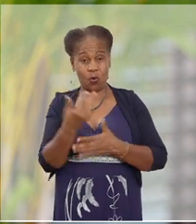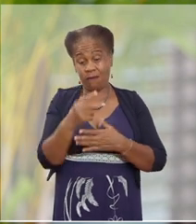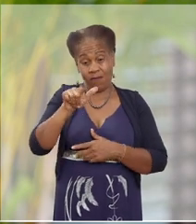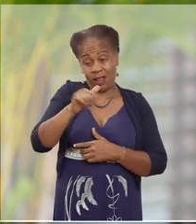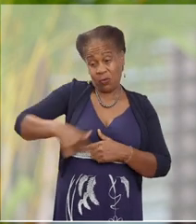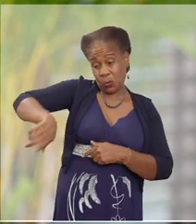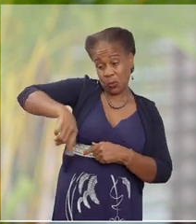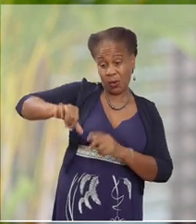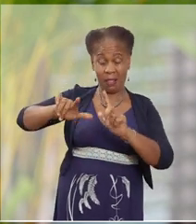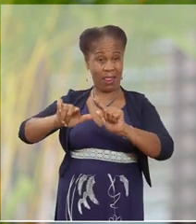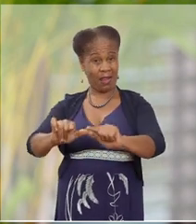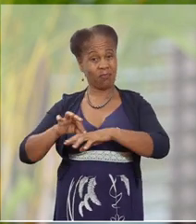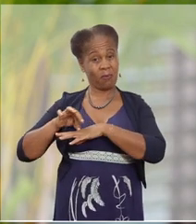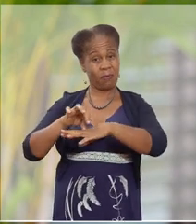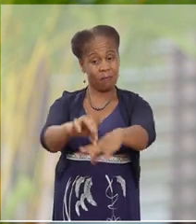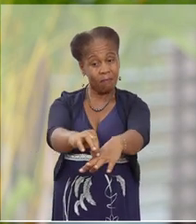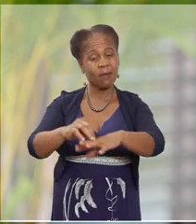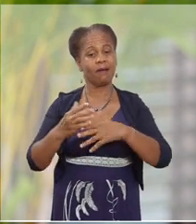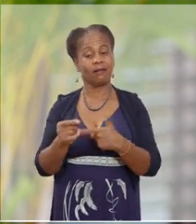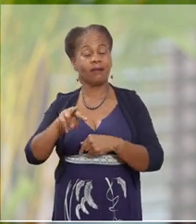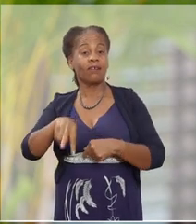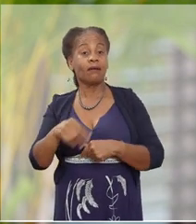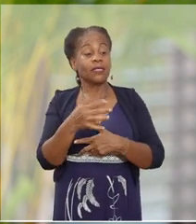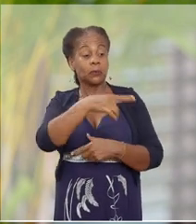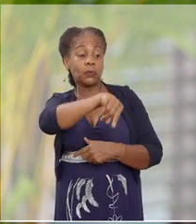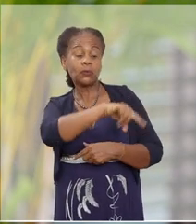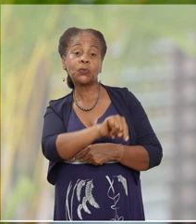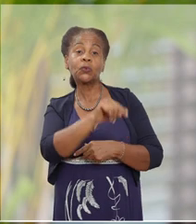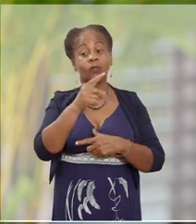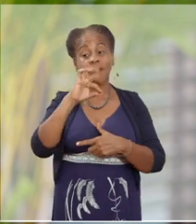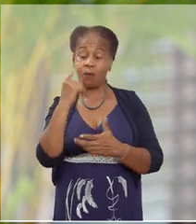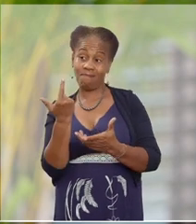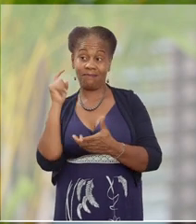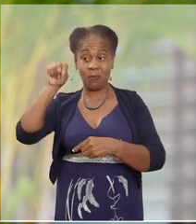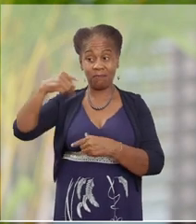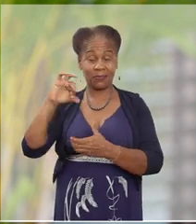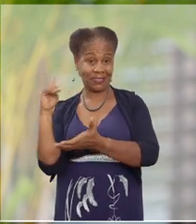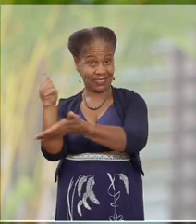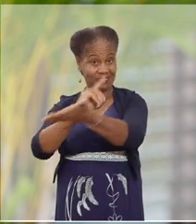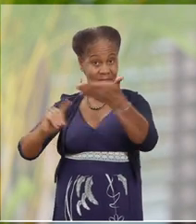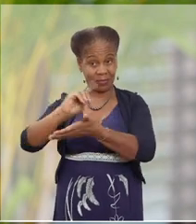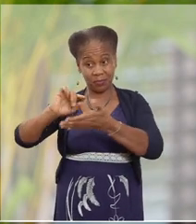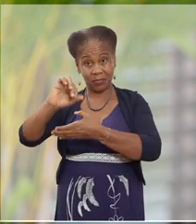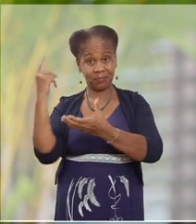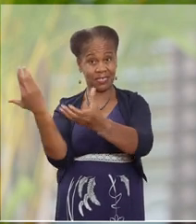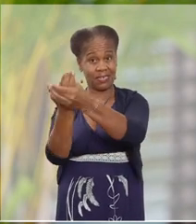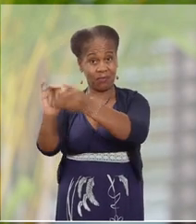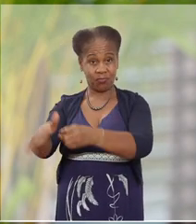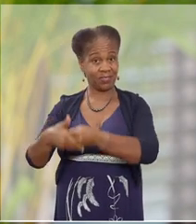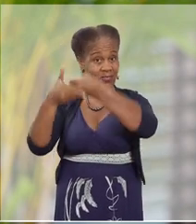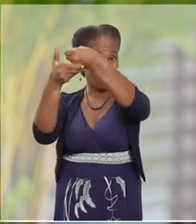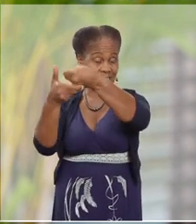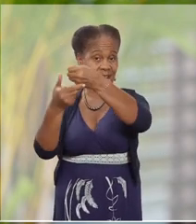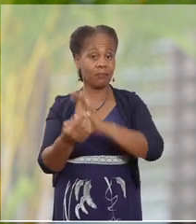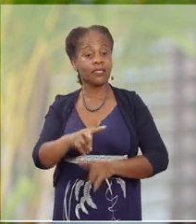présents à vos côtés à chaque étape de vos vies parce que nous sommes la collectivité de toutes les solidarités